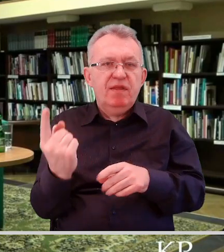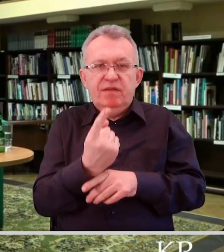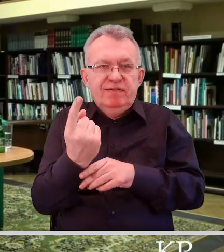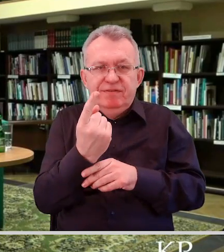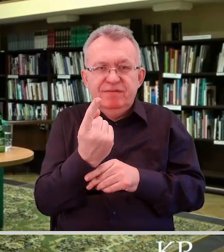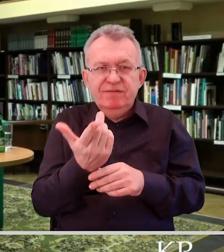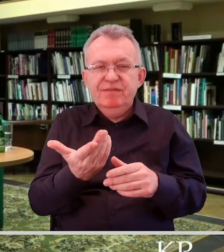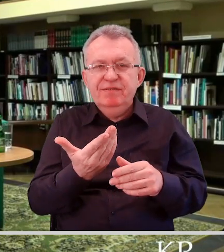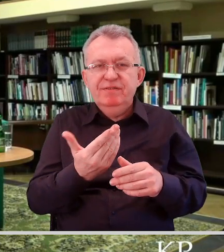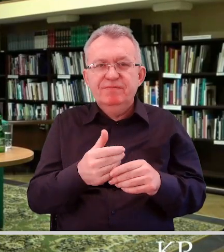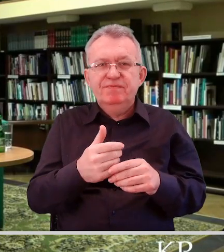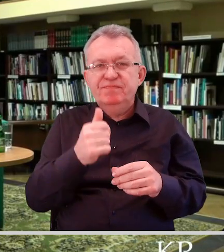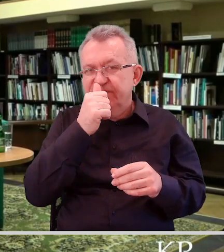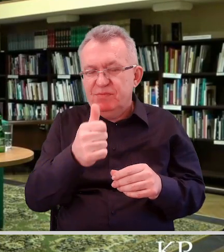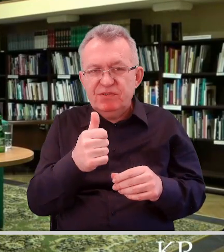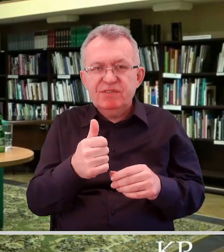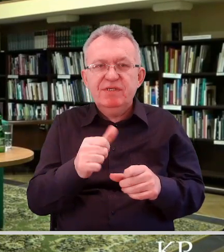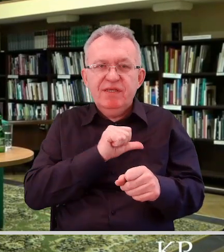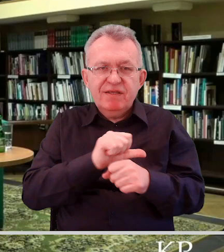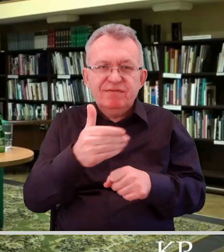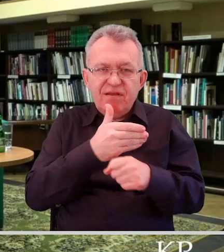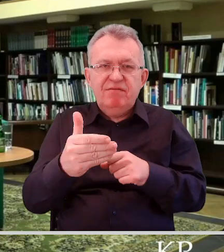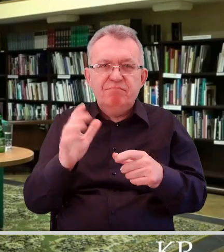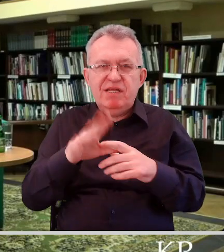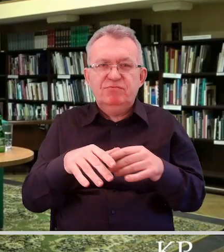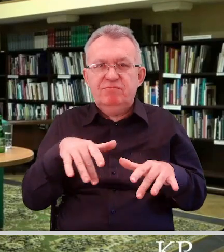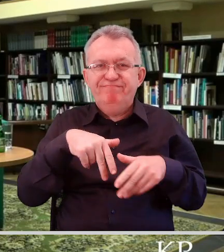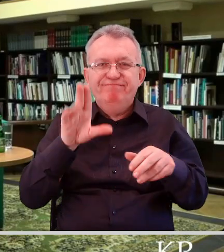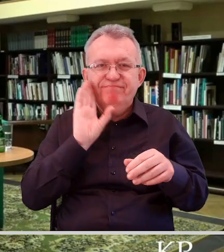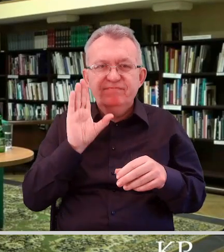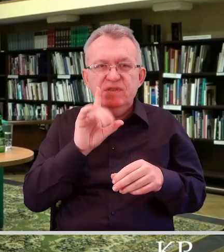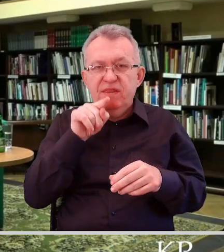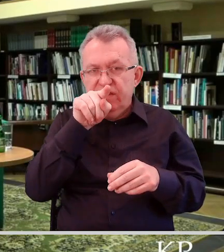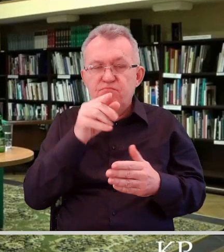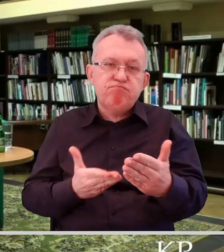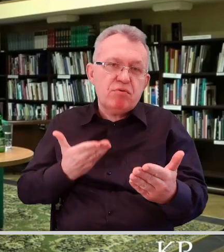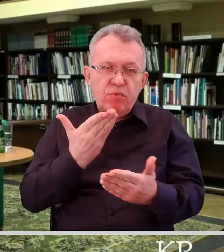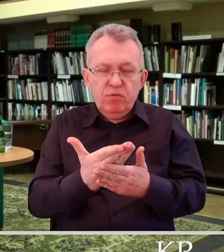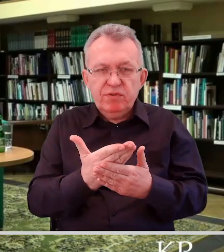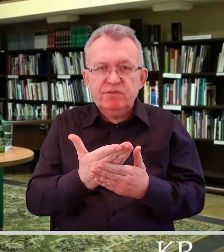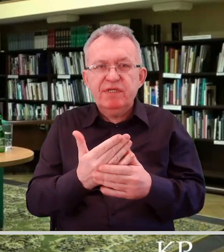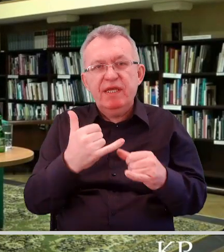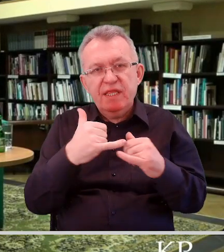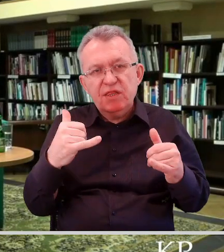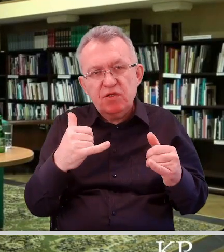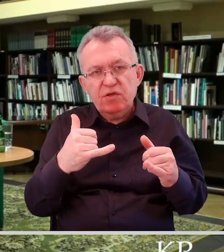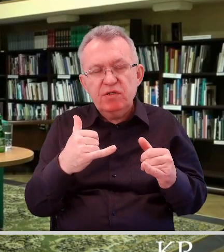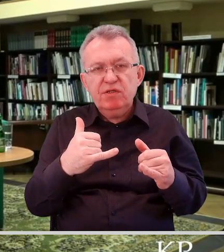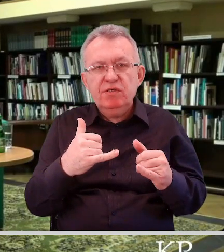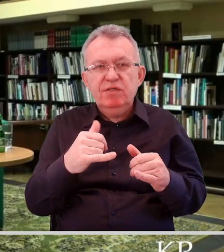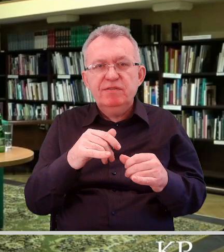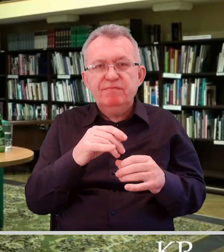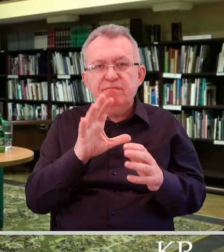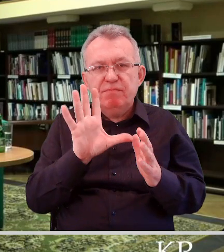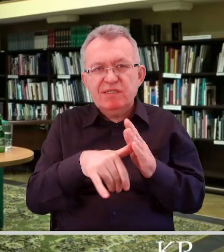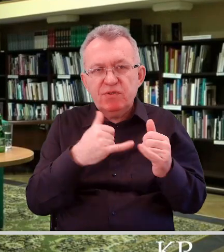łazęgowania, skoro i tak jest w potrzasku. A ty nam proponujesz innego rodzaju zwiedzanie miasta.